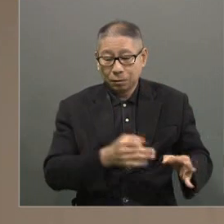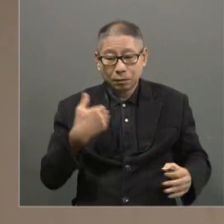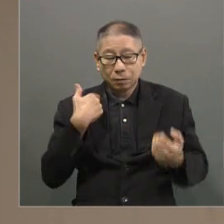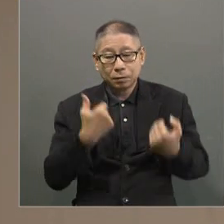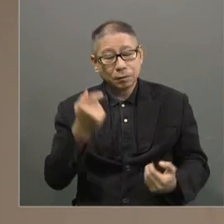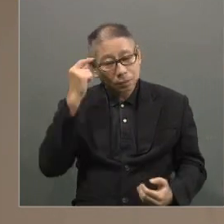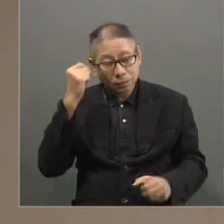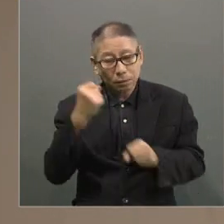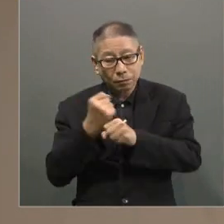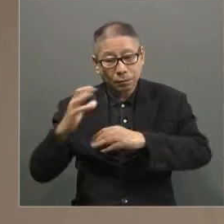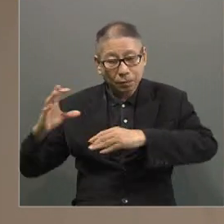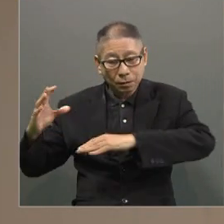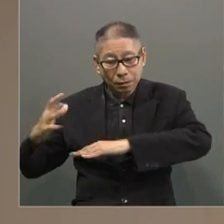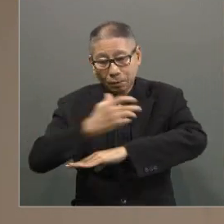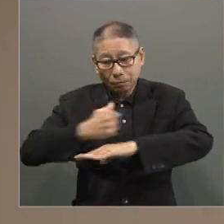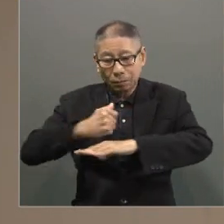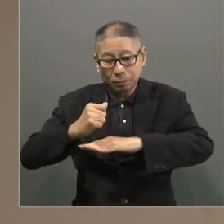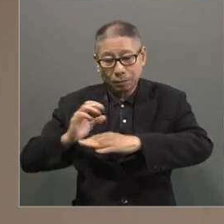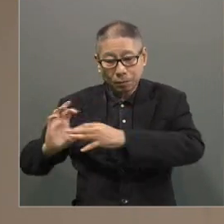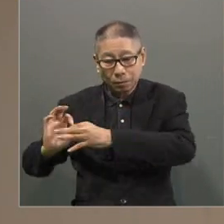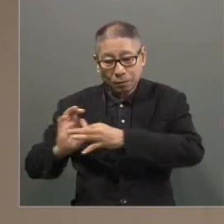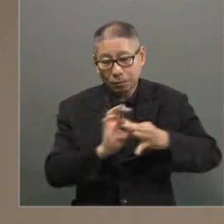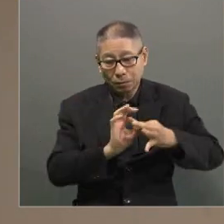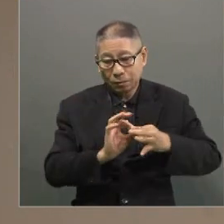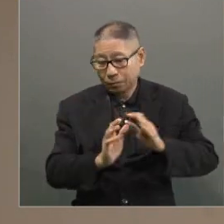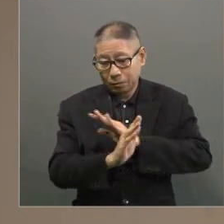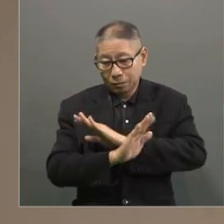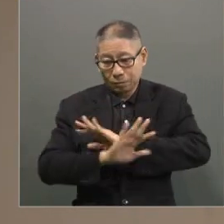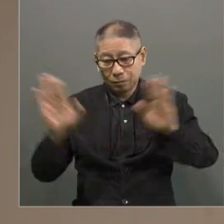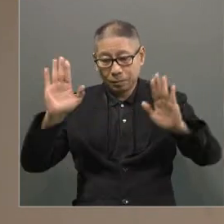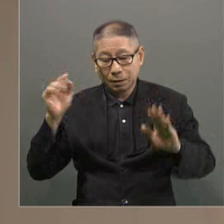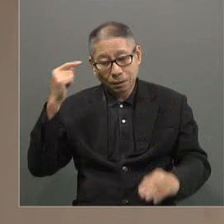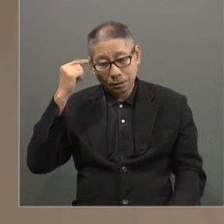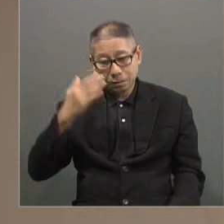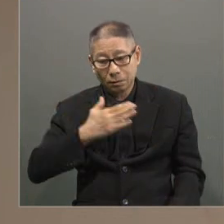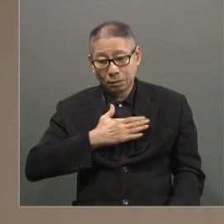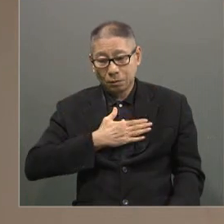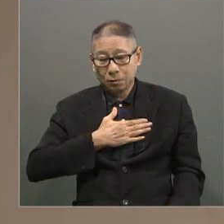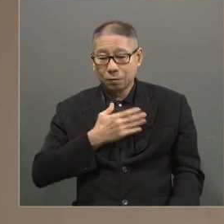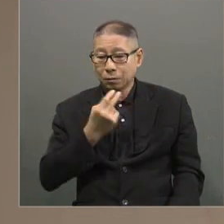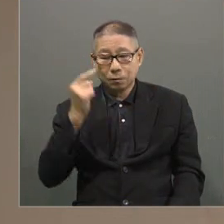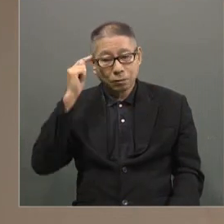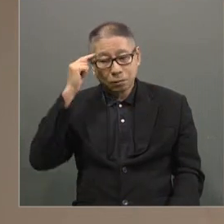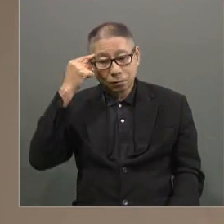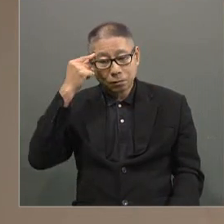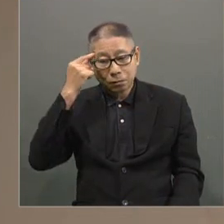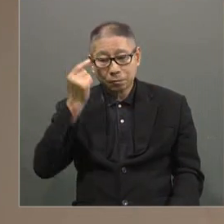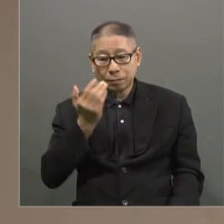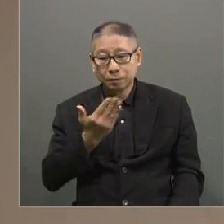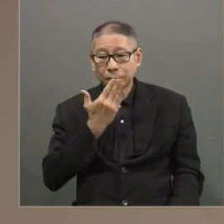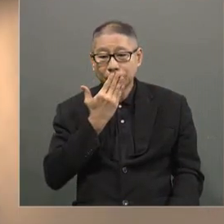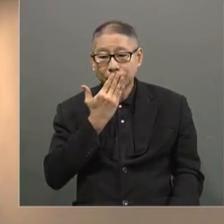ไม่อยากให้นำการเมืองเข้ามาเกี่ยวข้องส่วนจะมีคนเกี่ยวข้องหรือไม่ตนเองก็ไม่สามารถที่จะรู้